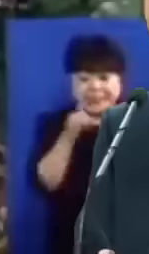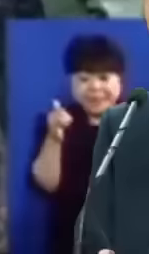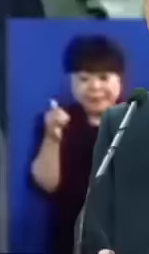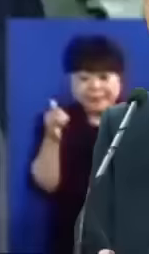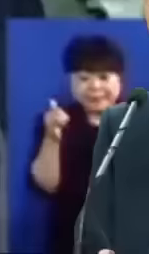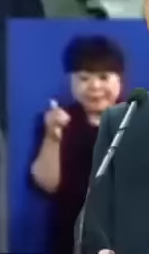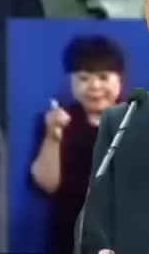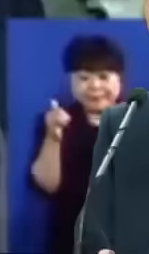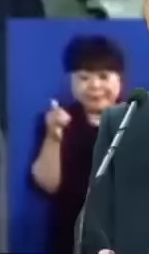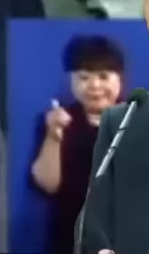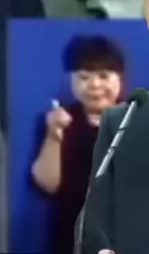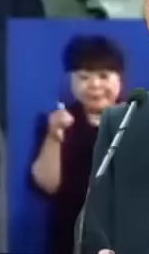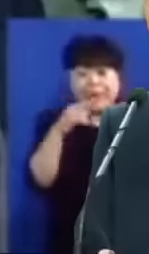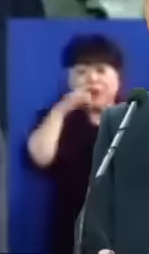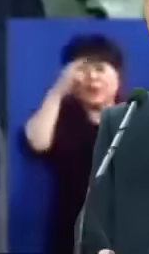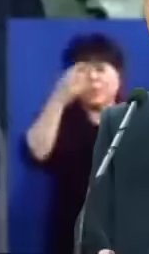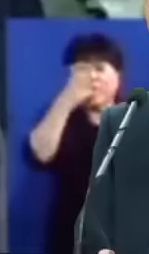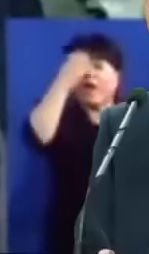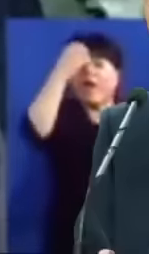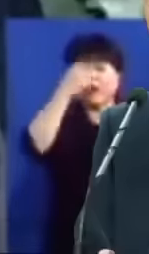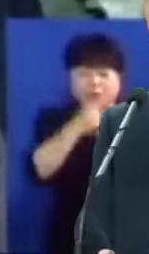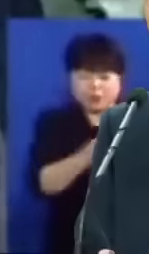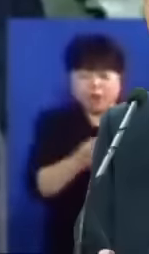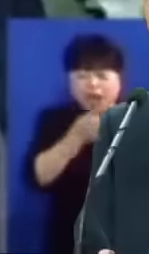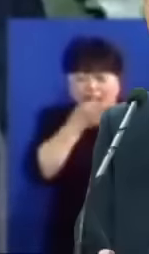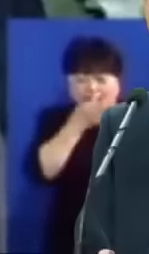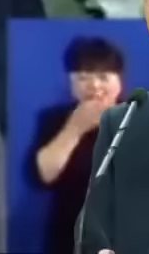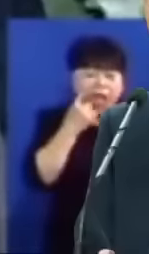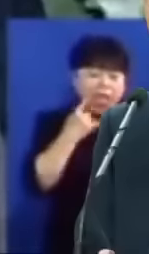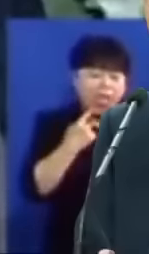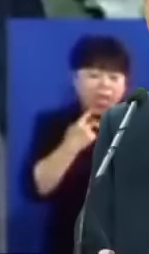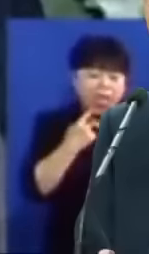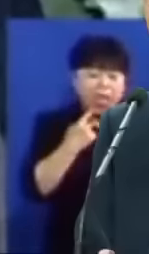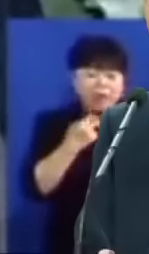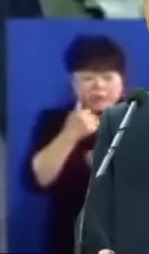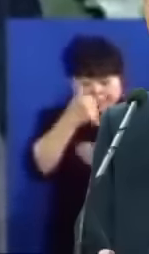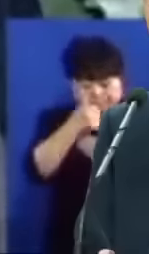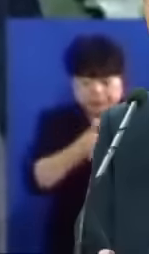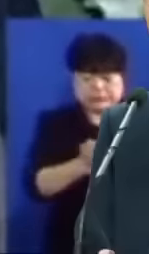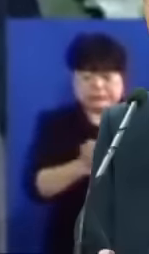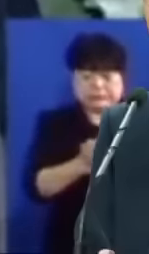사람이 그만하고 오만하며 욕심과 탐심에 잡히면